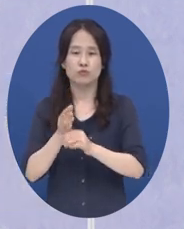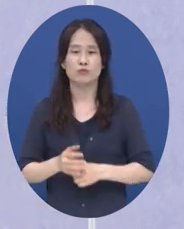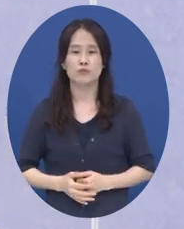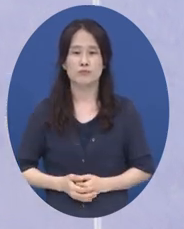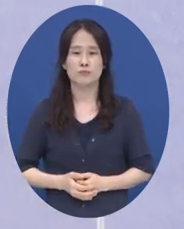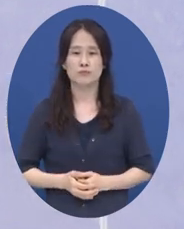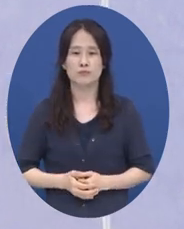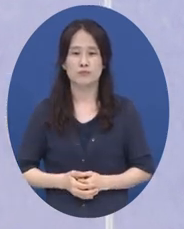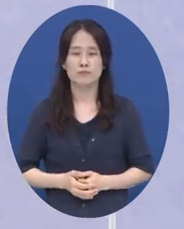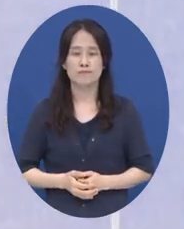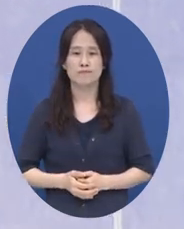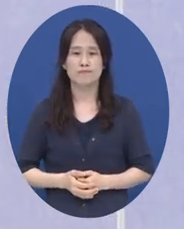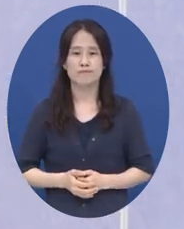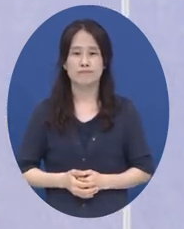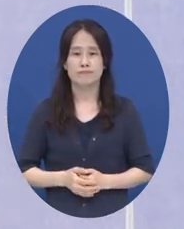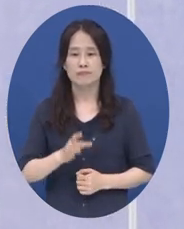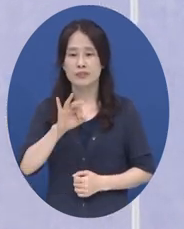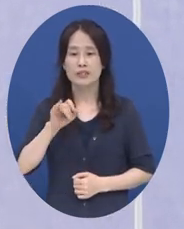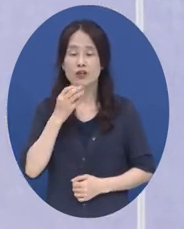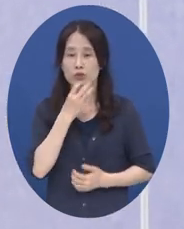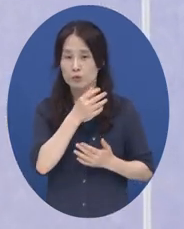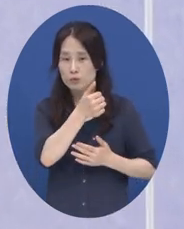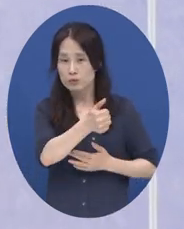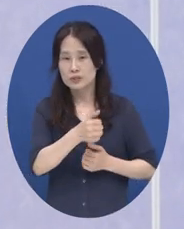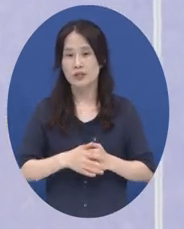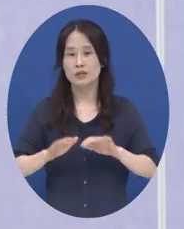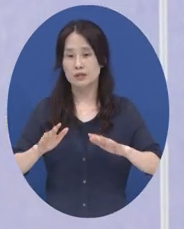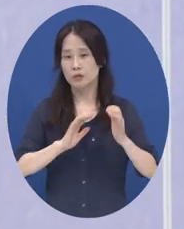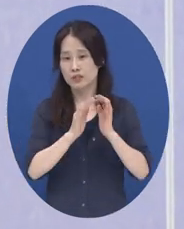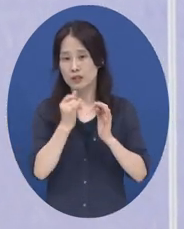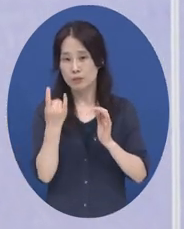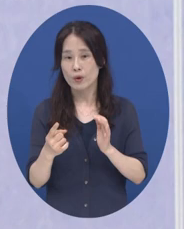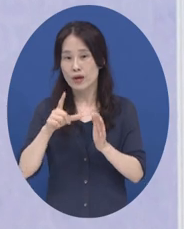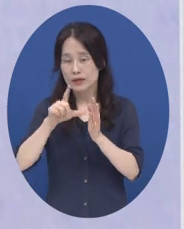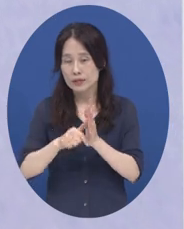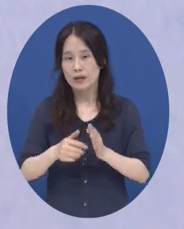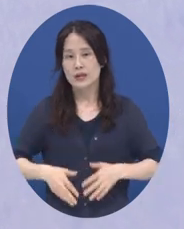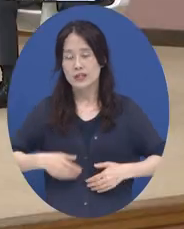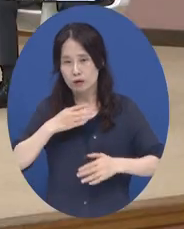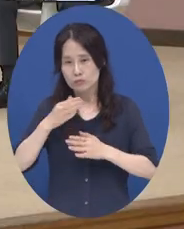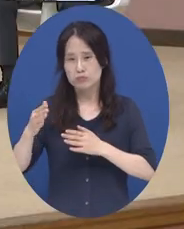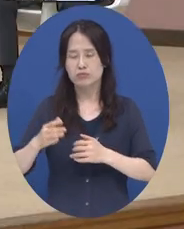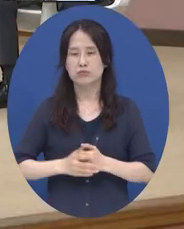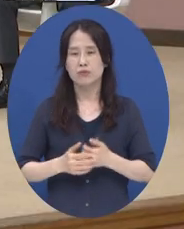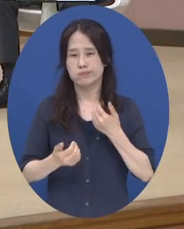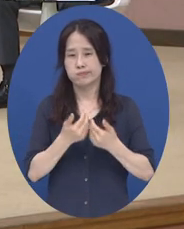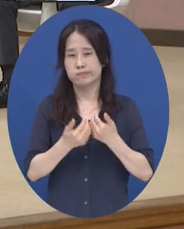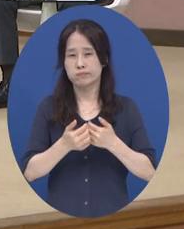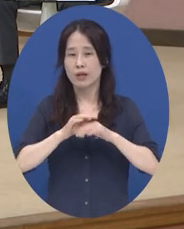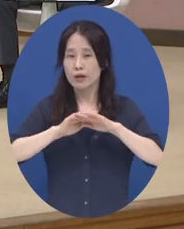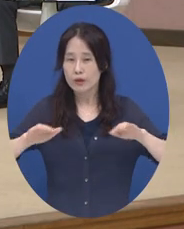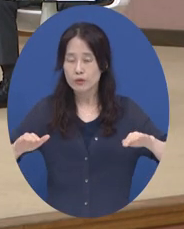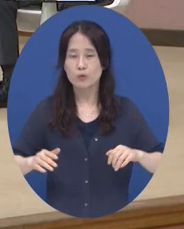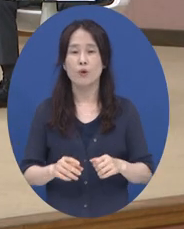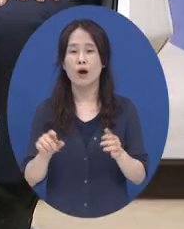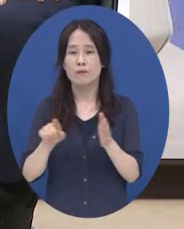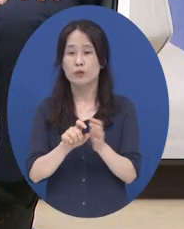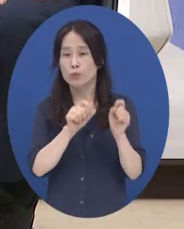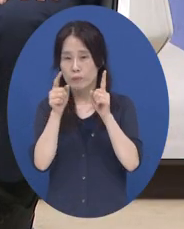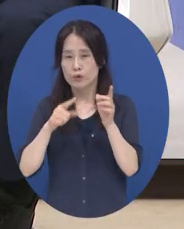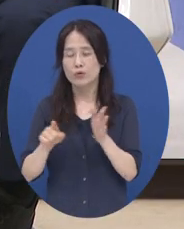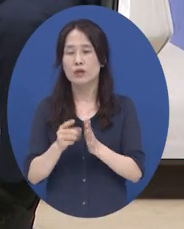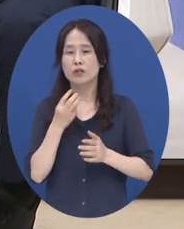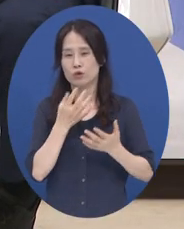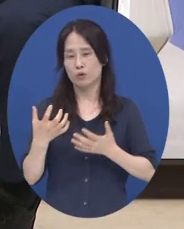있습니다 이밖에도 이젠 경기도지사는 이번 좌담회에서 남북관계 경색 국면 해소와 신뢰회복을 위한 경기도 의